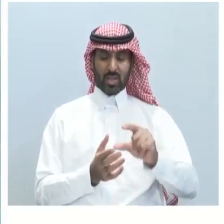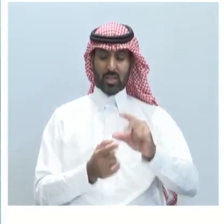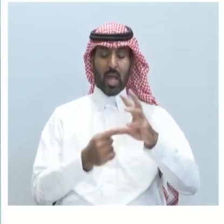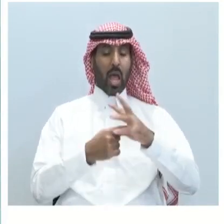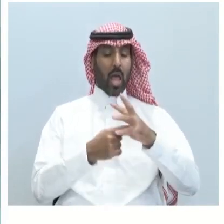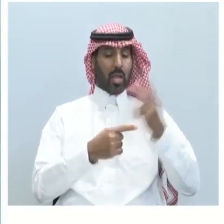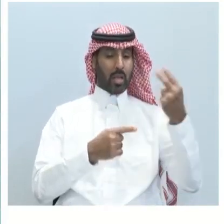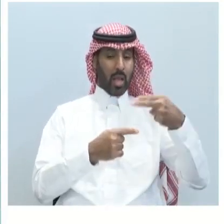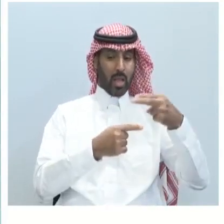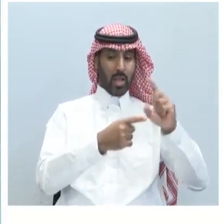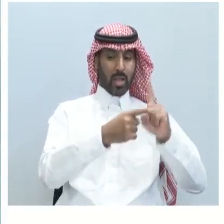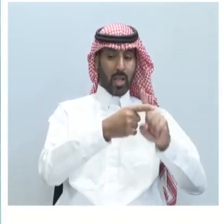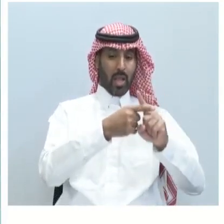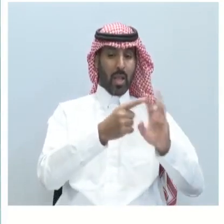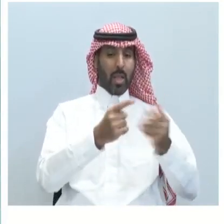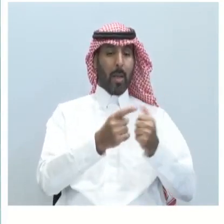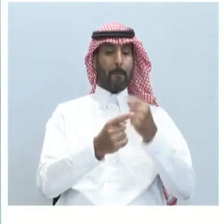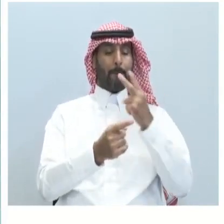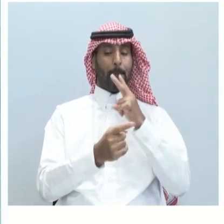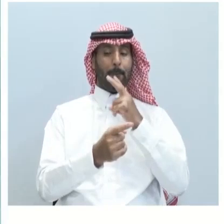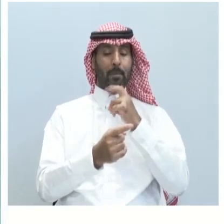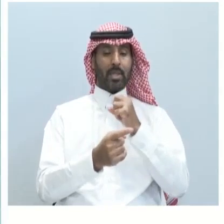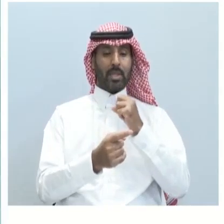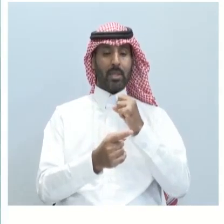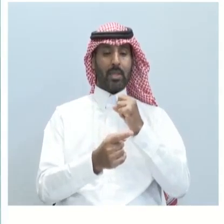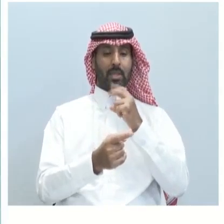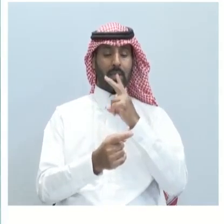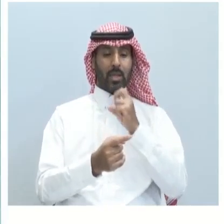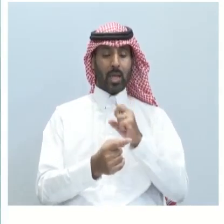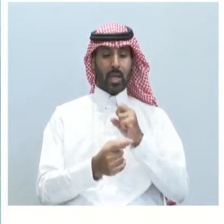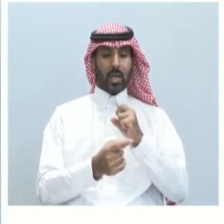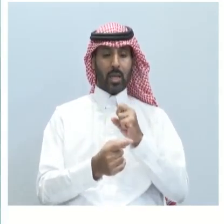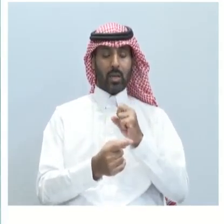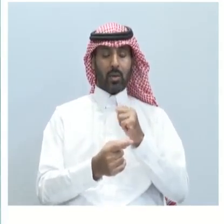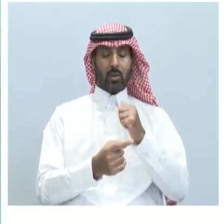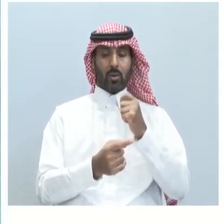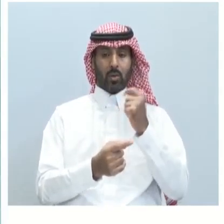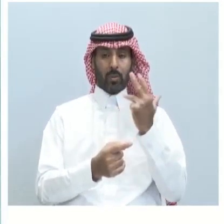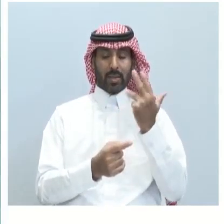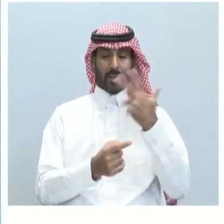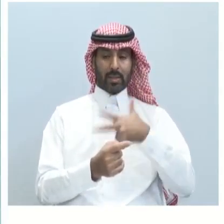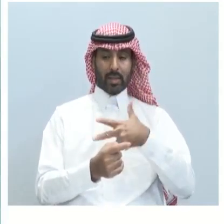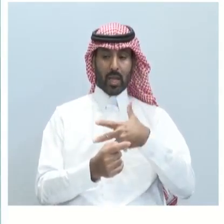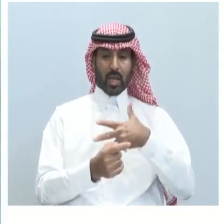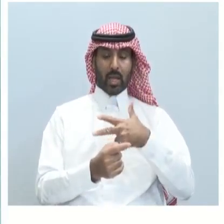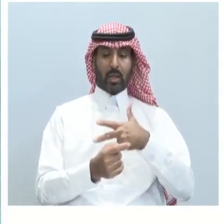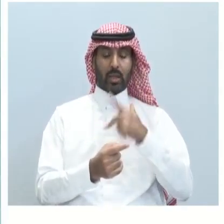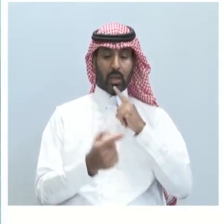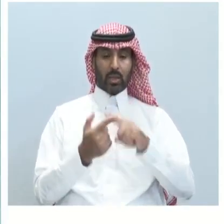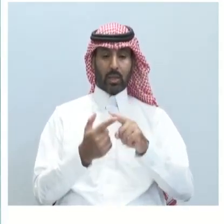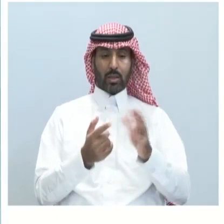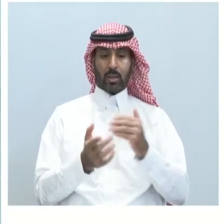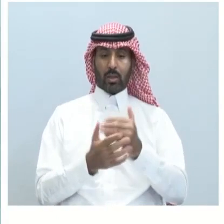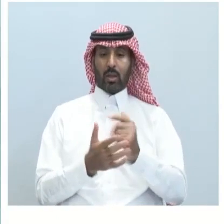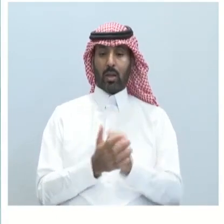الهيدروجين عند 298 كيلفن هو كم واحد ضرب عشره اس سالب خمسه هذا تركيز مين